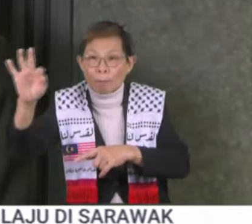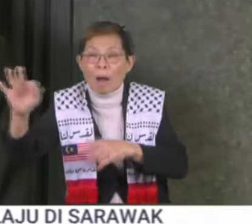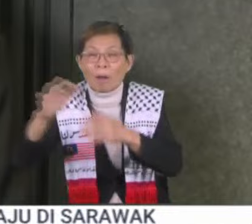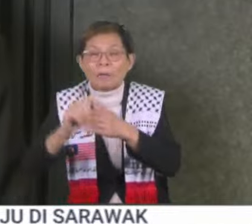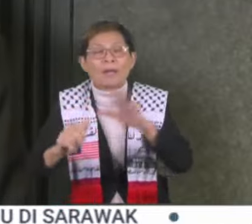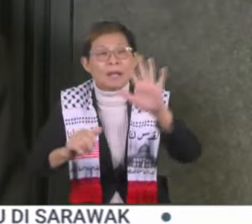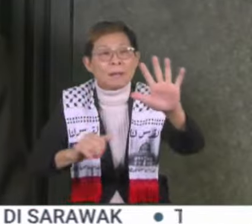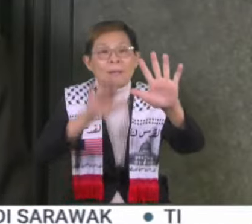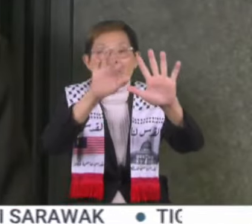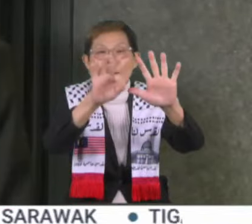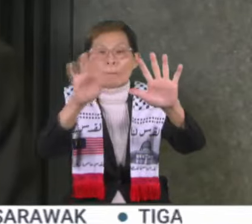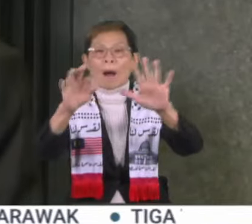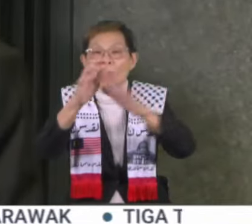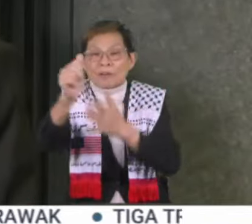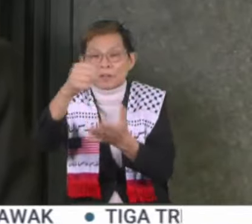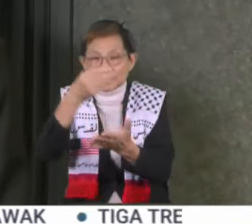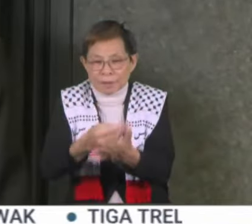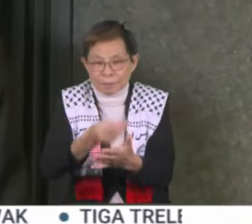RM599.